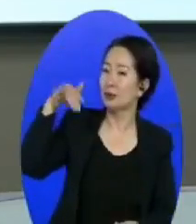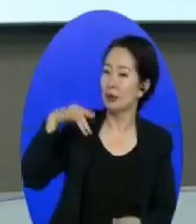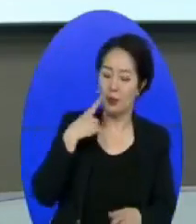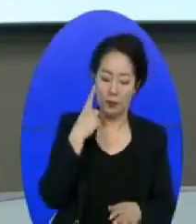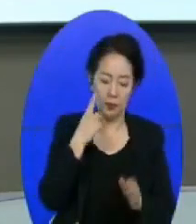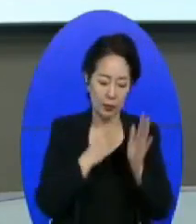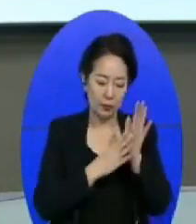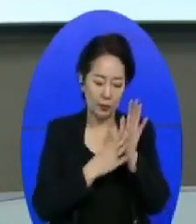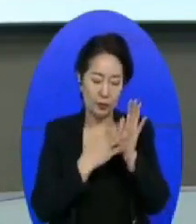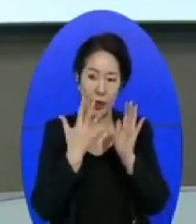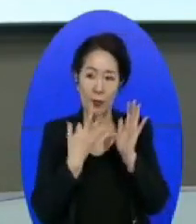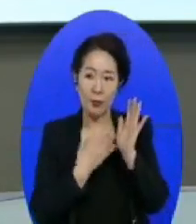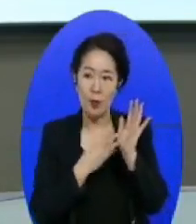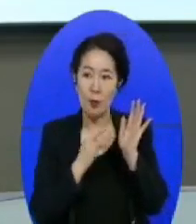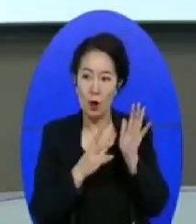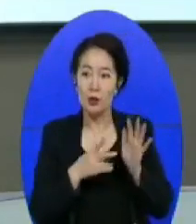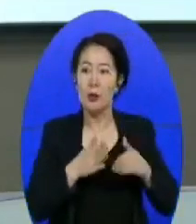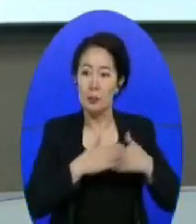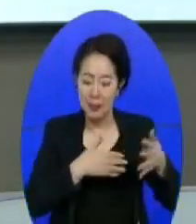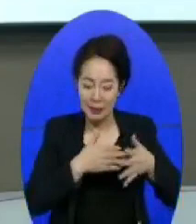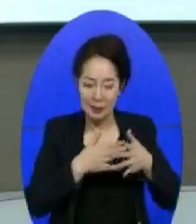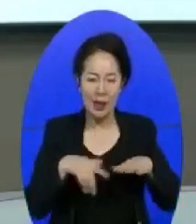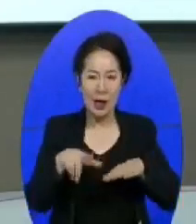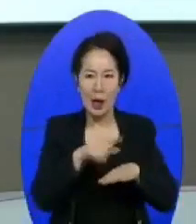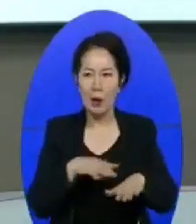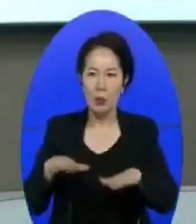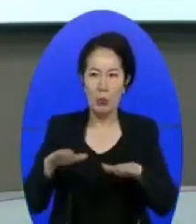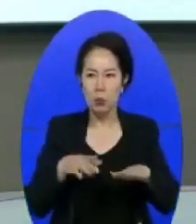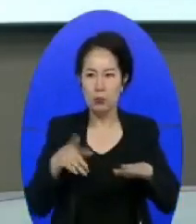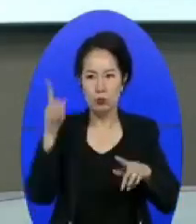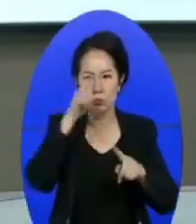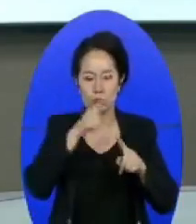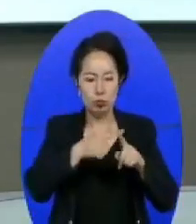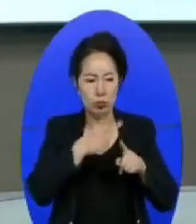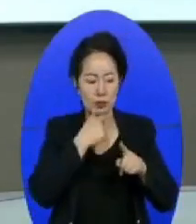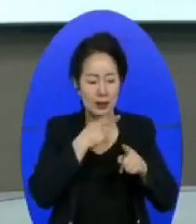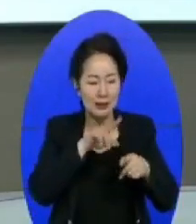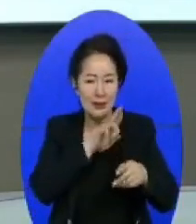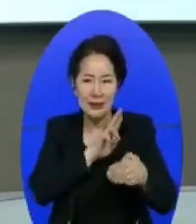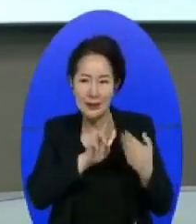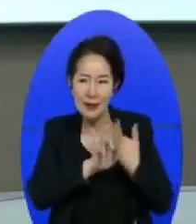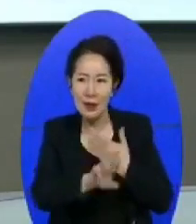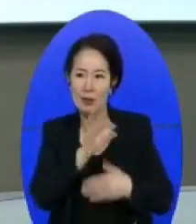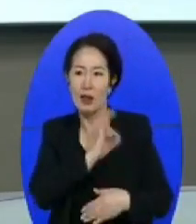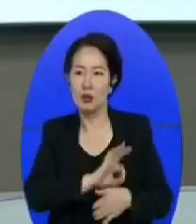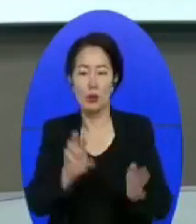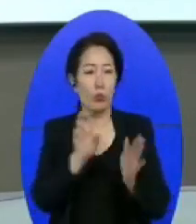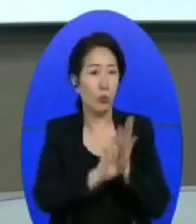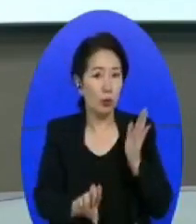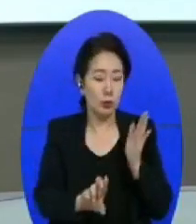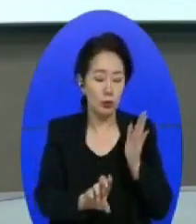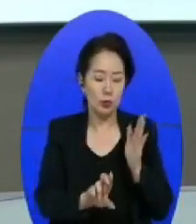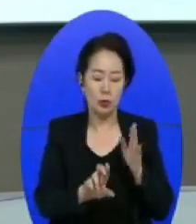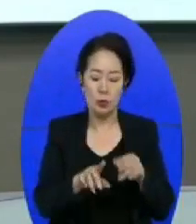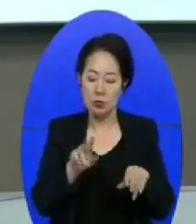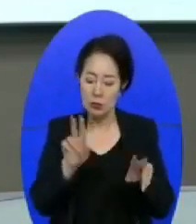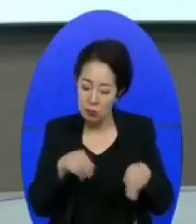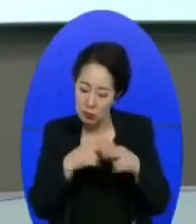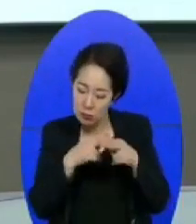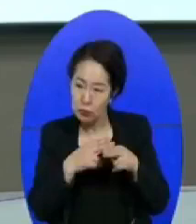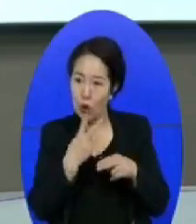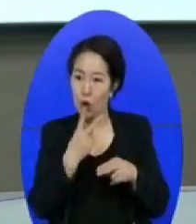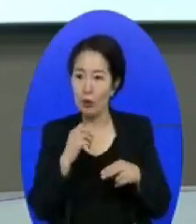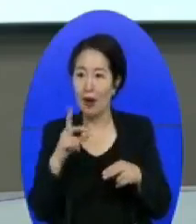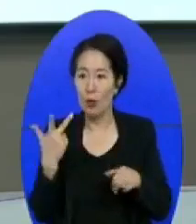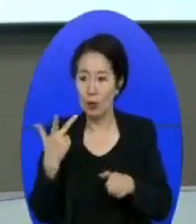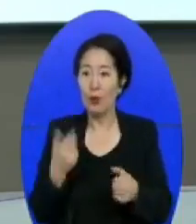баригдсан. Газар хөдлөлтөнд тесэргүй барилгыг цаашид ашиглах боломжгүй гэдэг мэрэгжлийн байгууллагын дүгнэлт 2013 онд гарсан ч гэсэн асуудлыг одоо